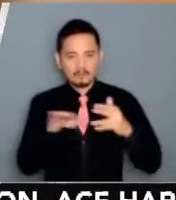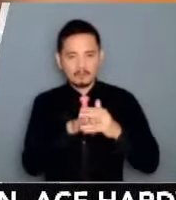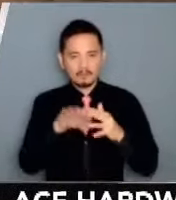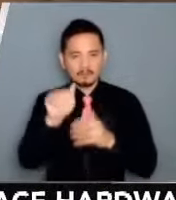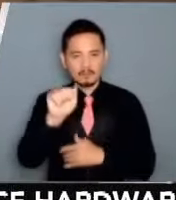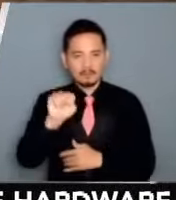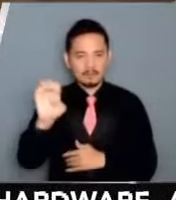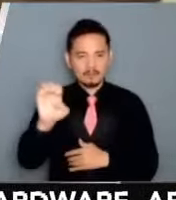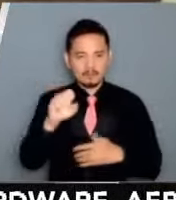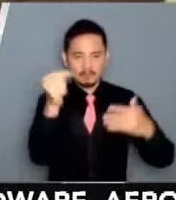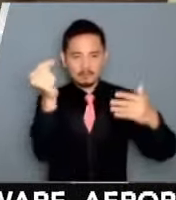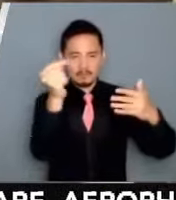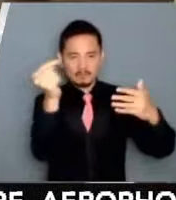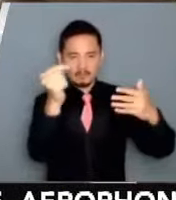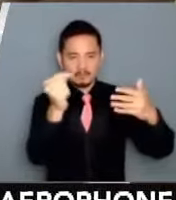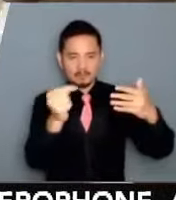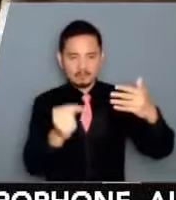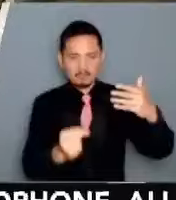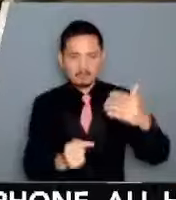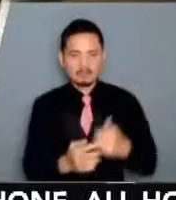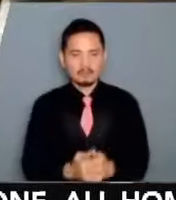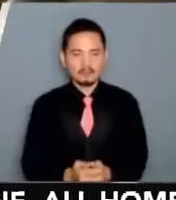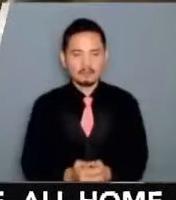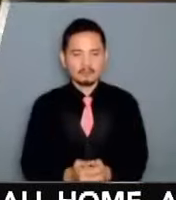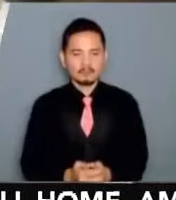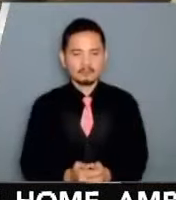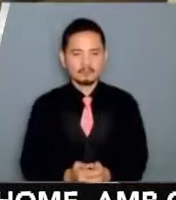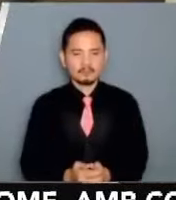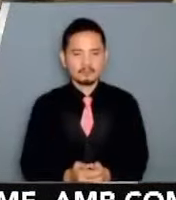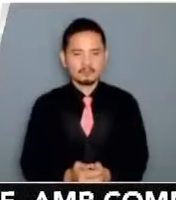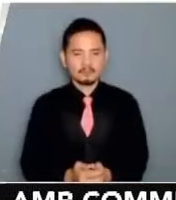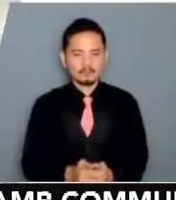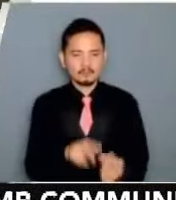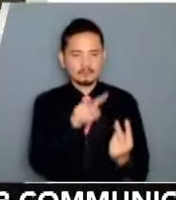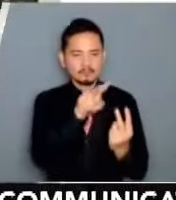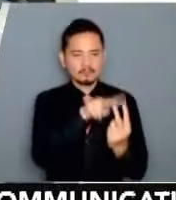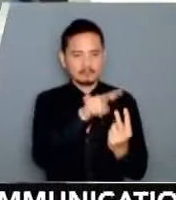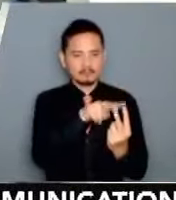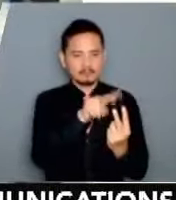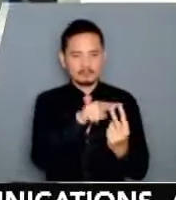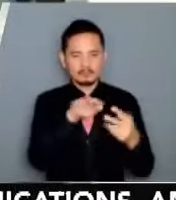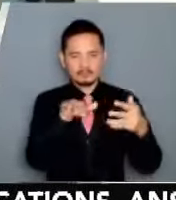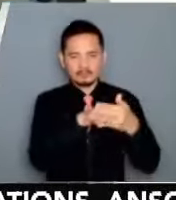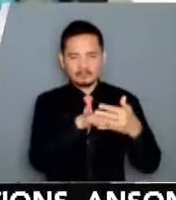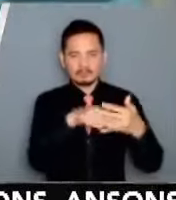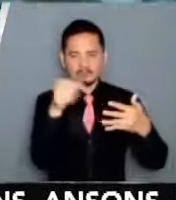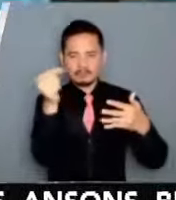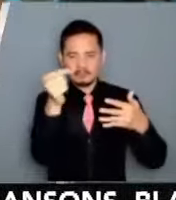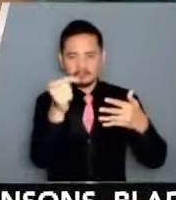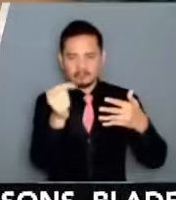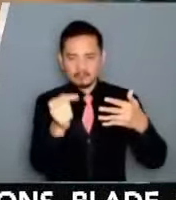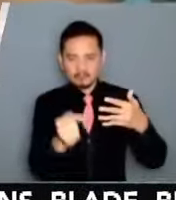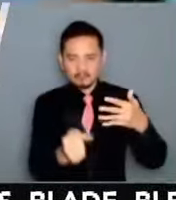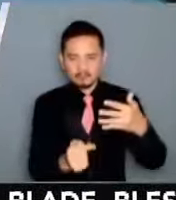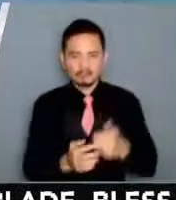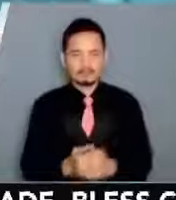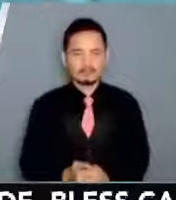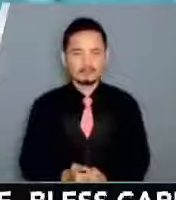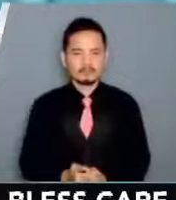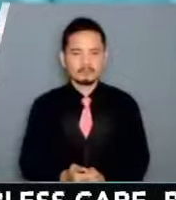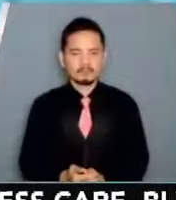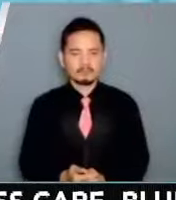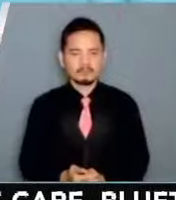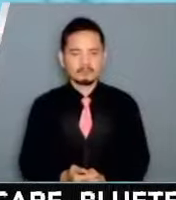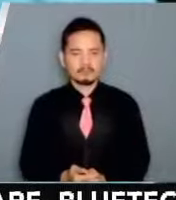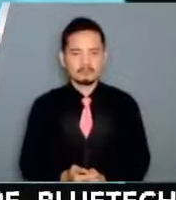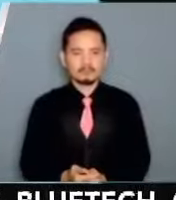Drugs Act habang ang 31-anyo sa suspect ay may karagdagang reklamong paglabag sa Comprehensive Firearms and Ammunition Regulation